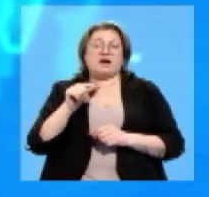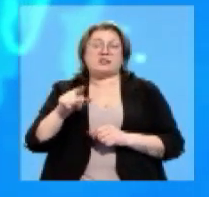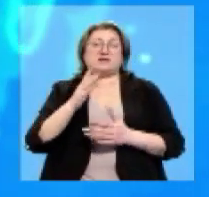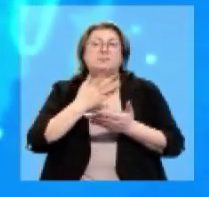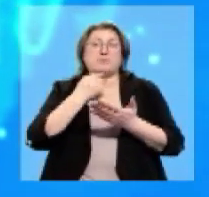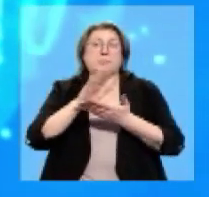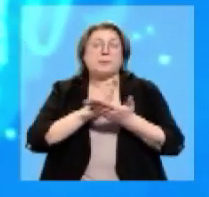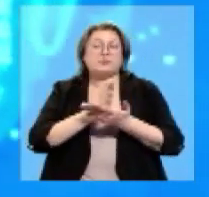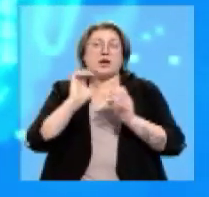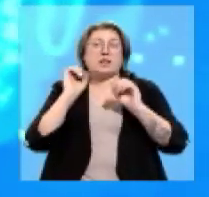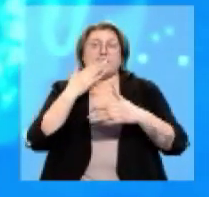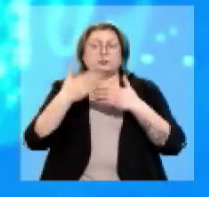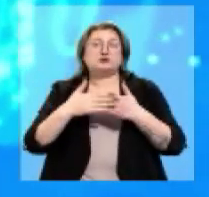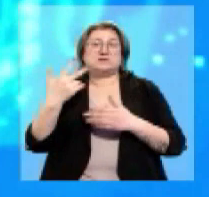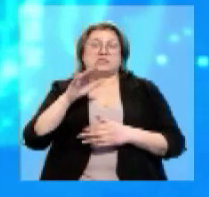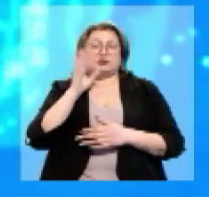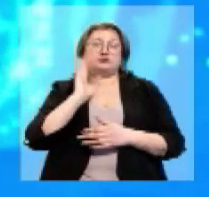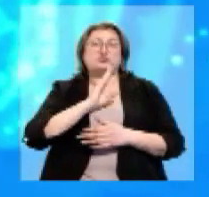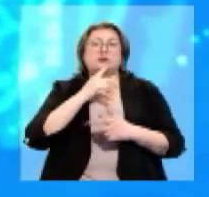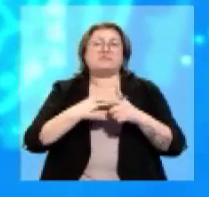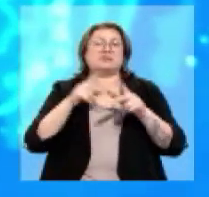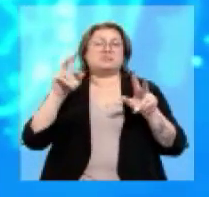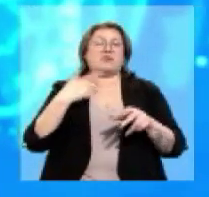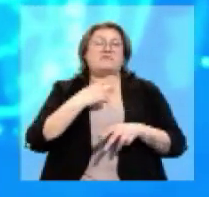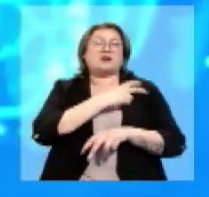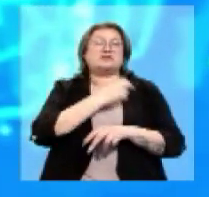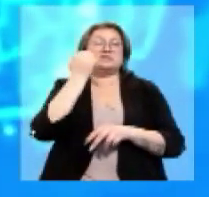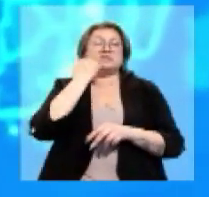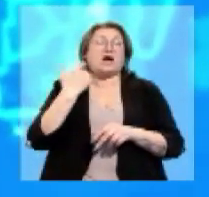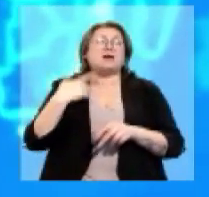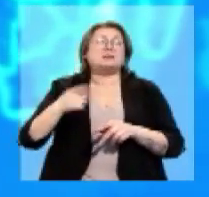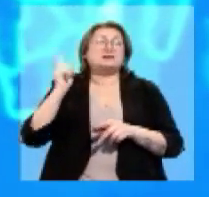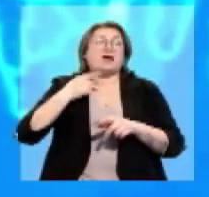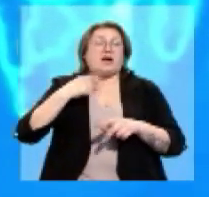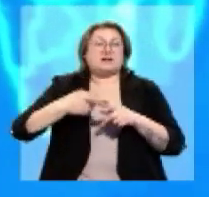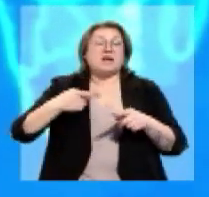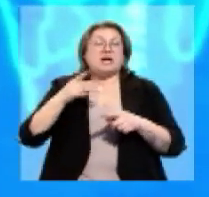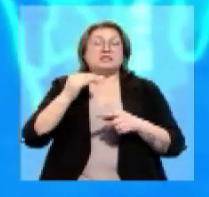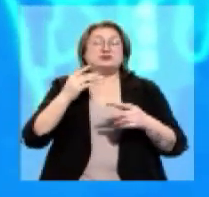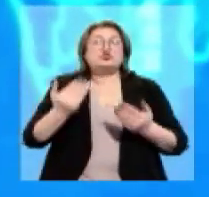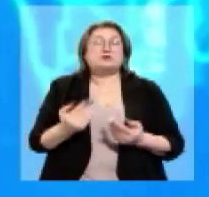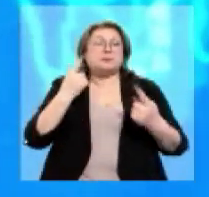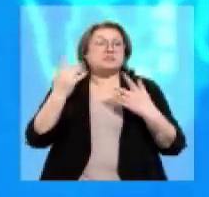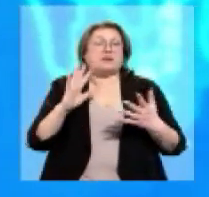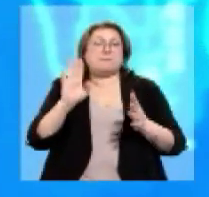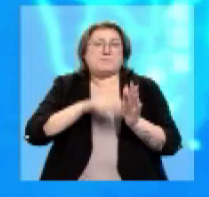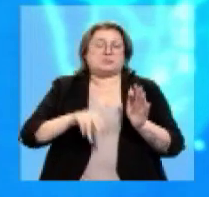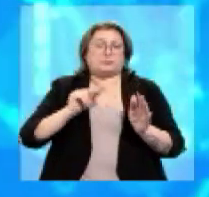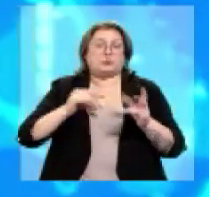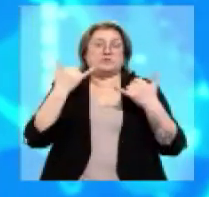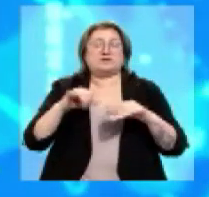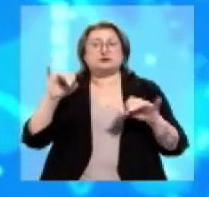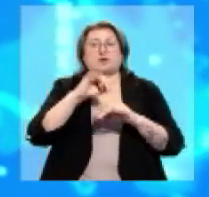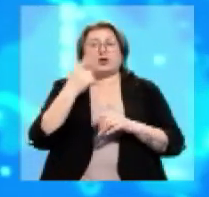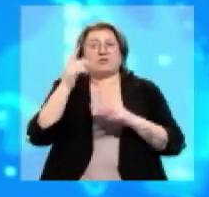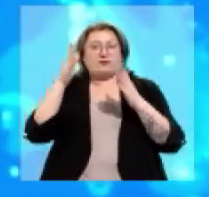профессии отдала уже почти 30 лет. Женщина называет себя врачом старой закалки и не представляет свою жизнь без работы. Удивительную историю